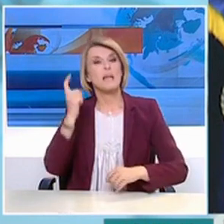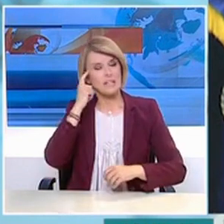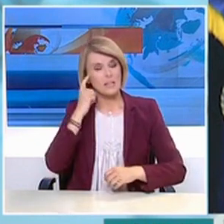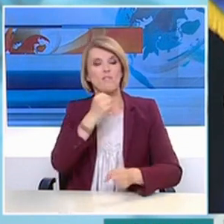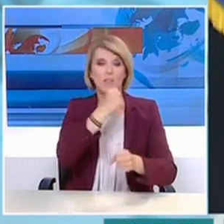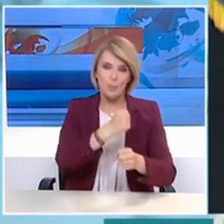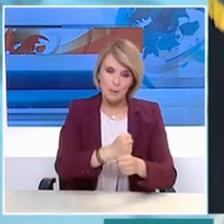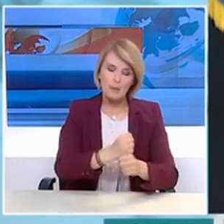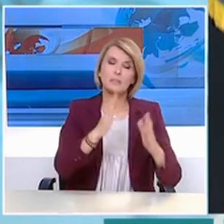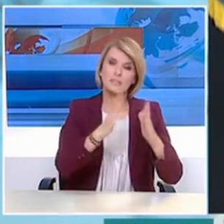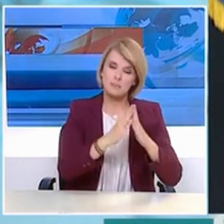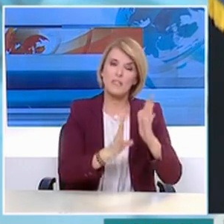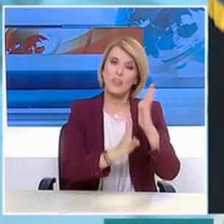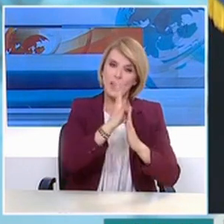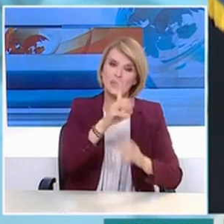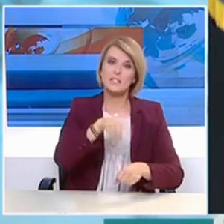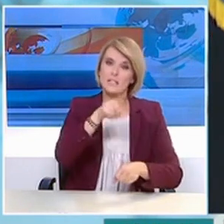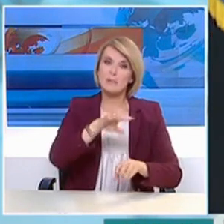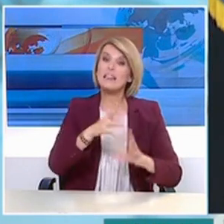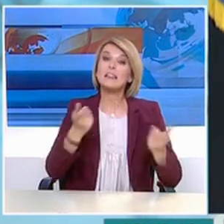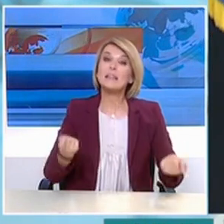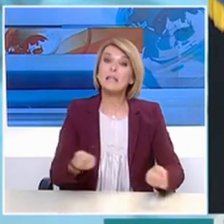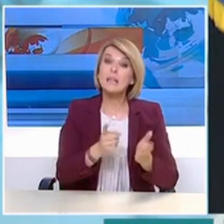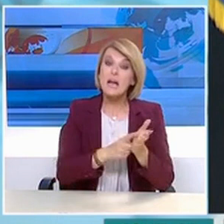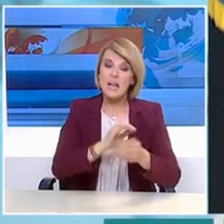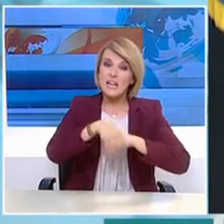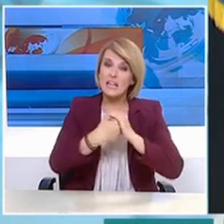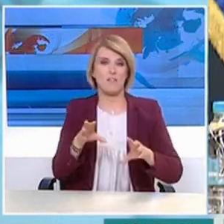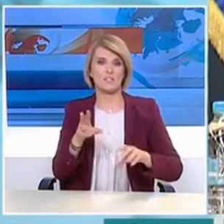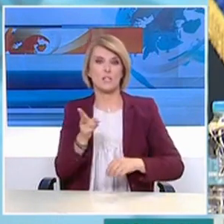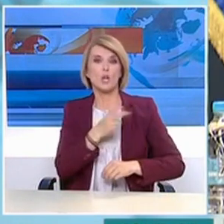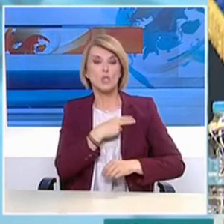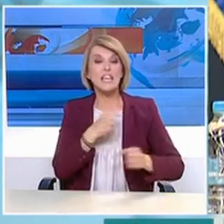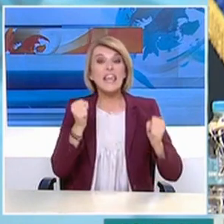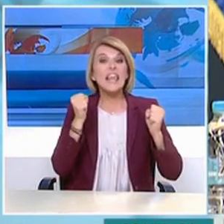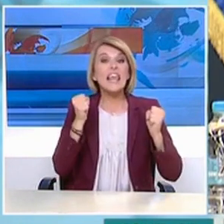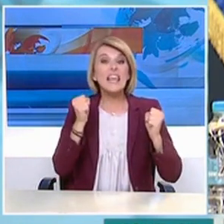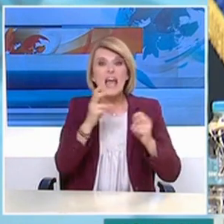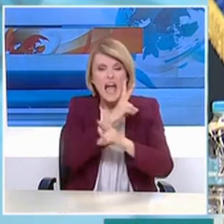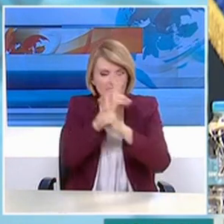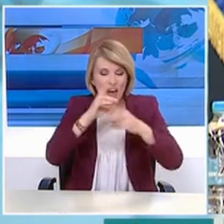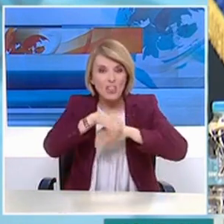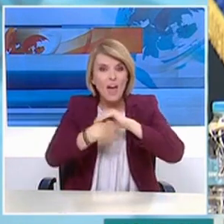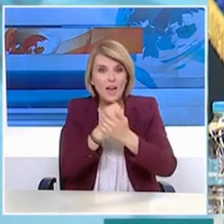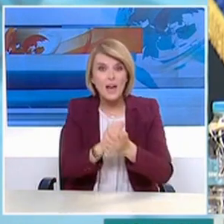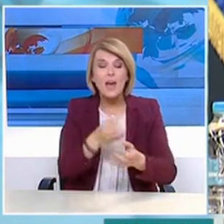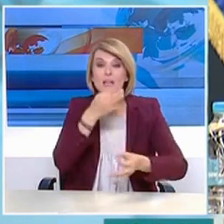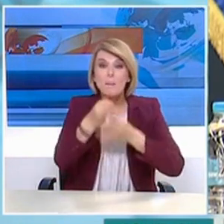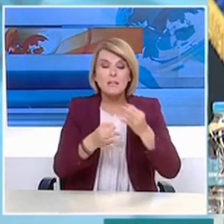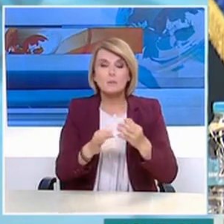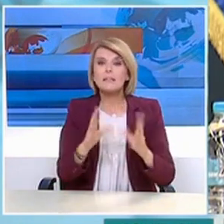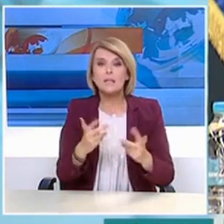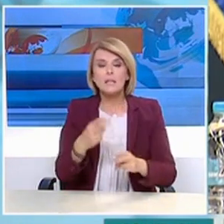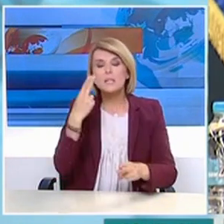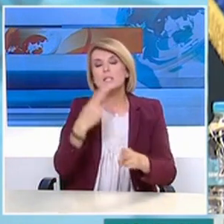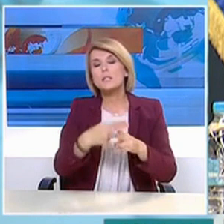παραμείνουν σε καραντίνα, τι πρέπει να κάνουν και αυτό είναι ένα στιγμή που πρέπει να κερδιθεί. Τα δύο πιο βασικά μέτρα σε αυτή την επιδημία είναι η υγιεινή των